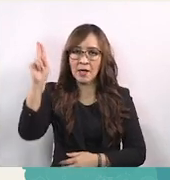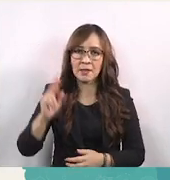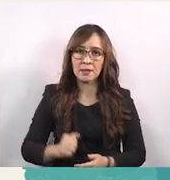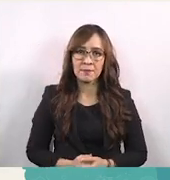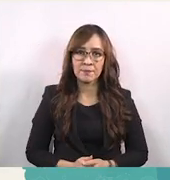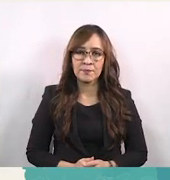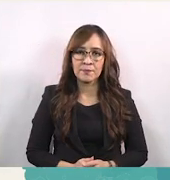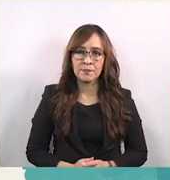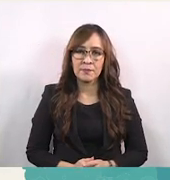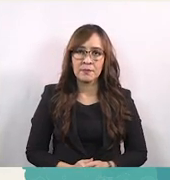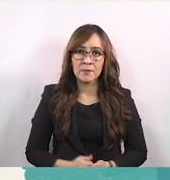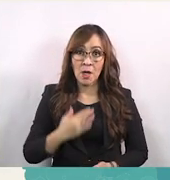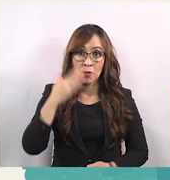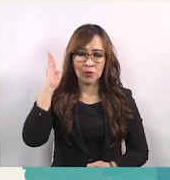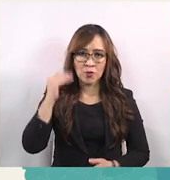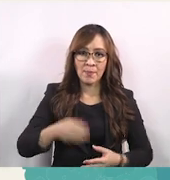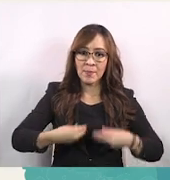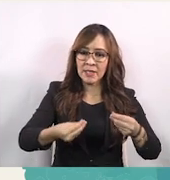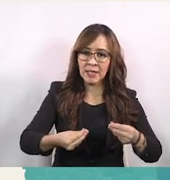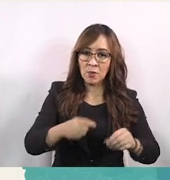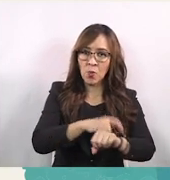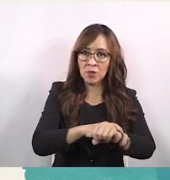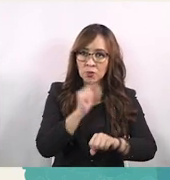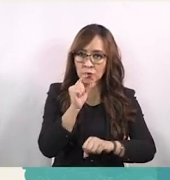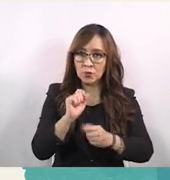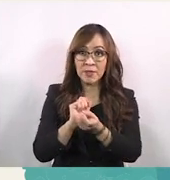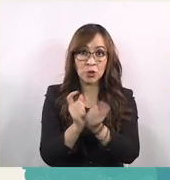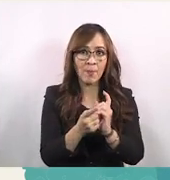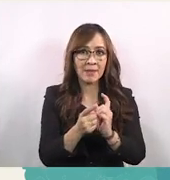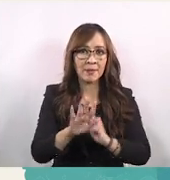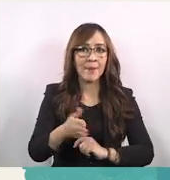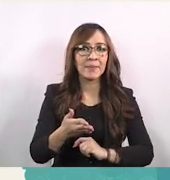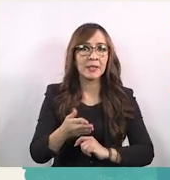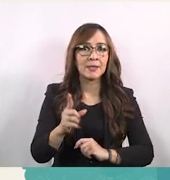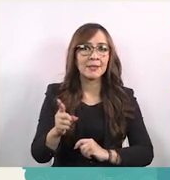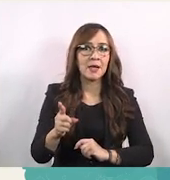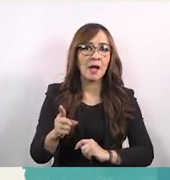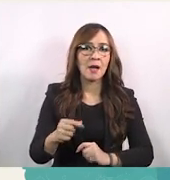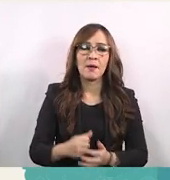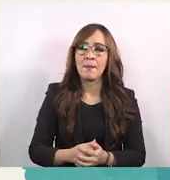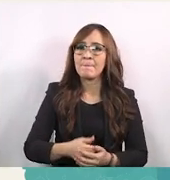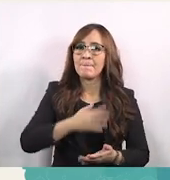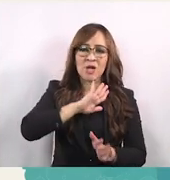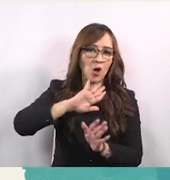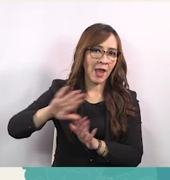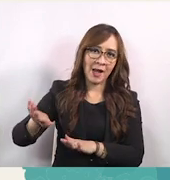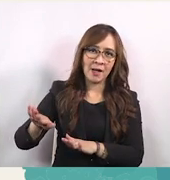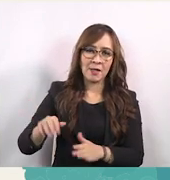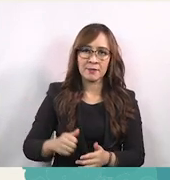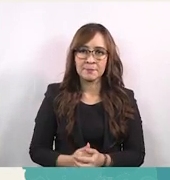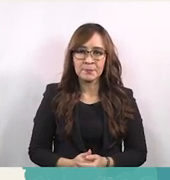persamaan-persamaan berhala aku telah memberikan dia waktu untuk bertobat tapi tidak mau bertaubat dari zina Hnya lihat selanjutnya